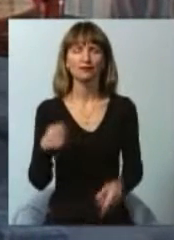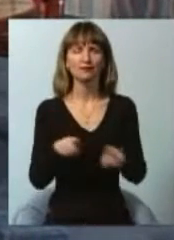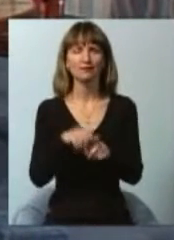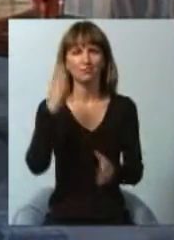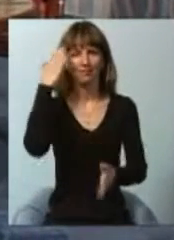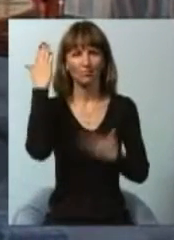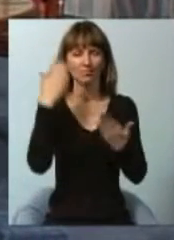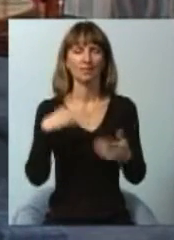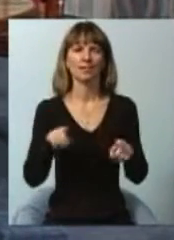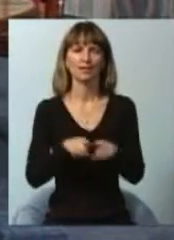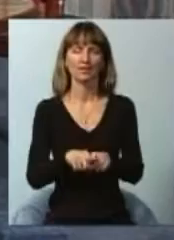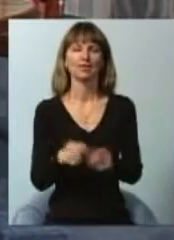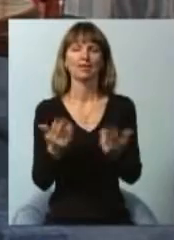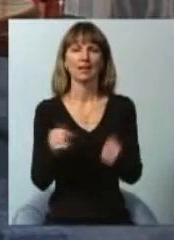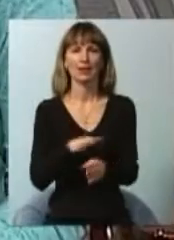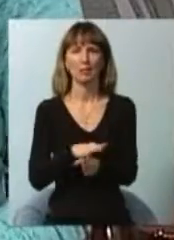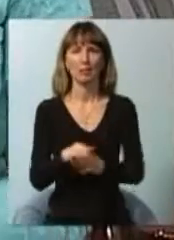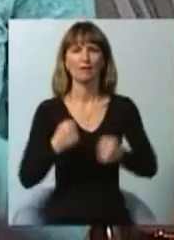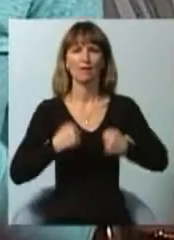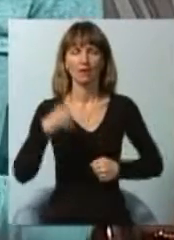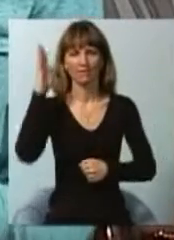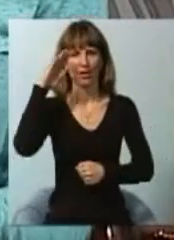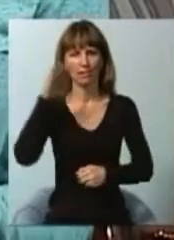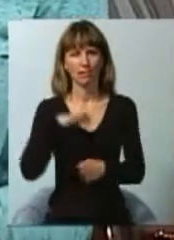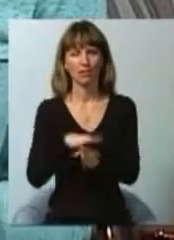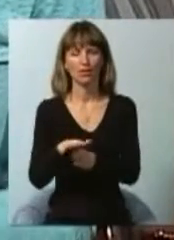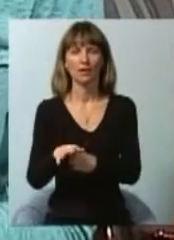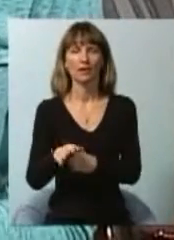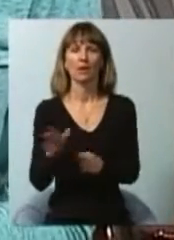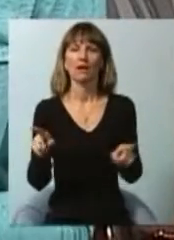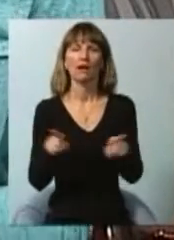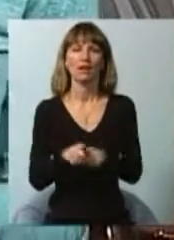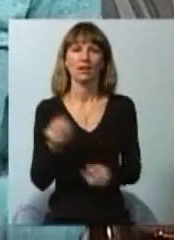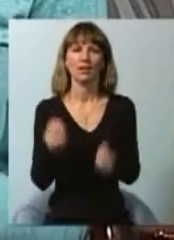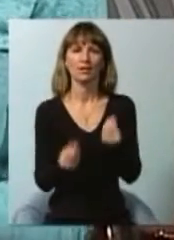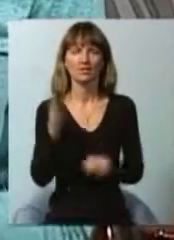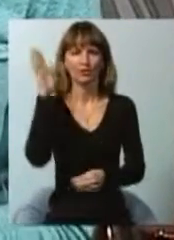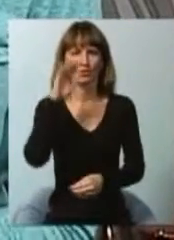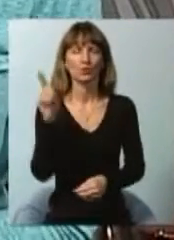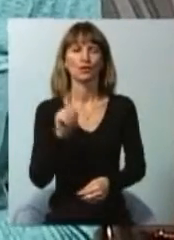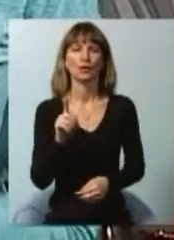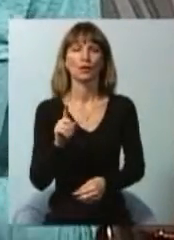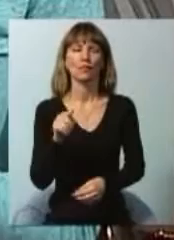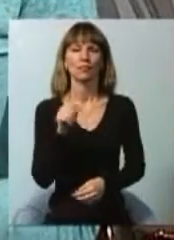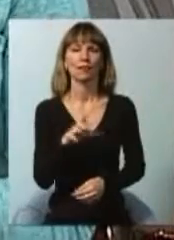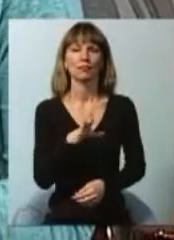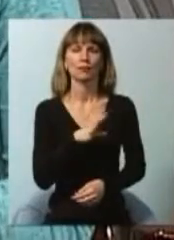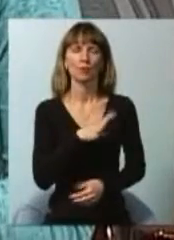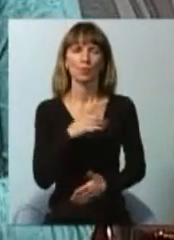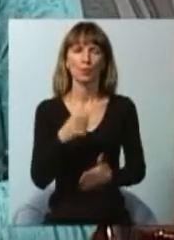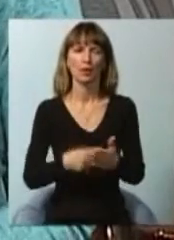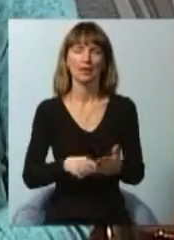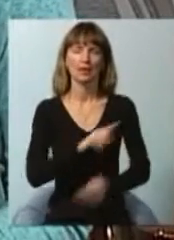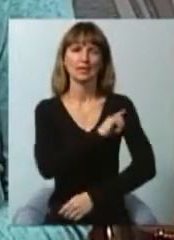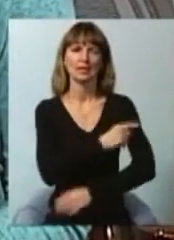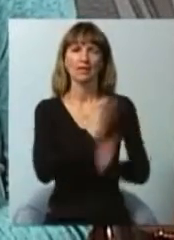Так, напевно, наповнити цілу ванну водою і дійсно якось гратися з водою, щоб були якісь певні або хвилі у